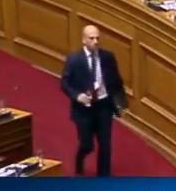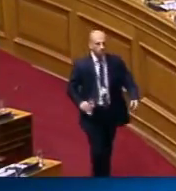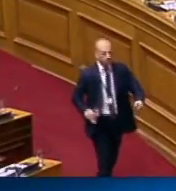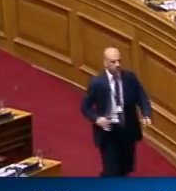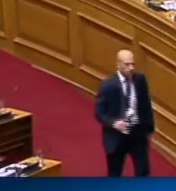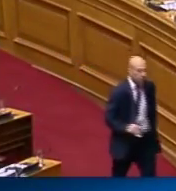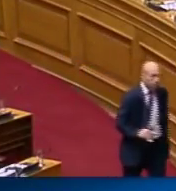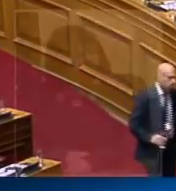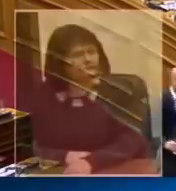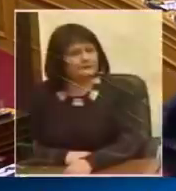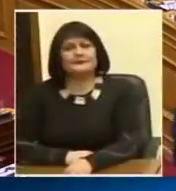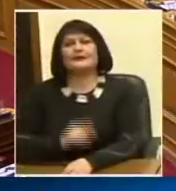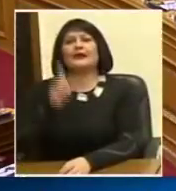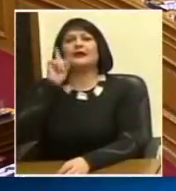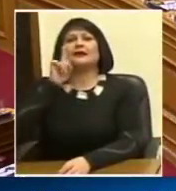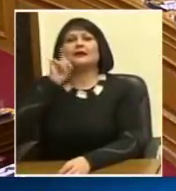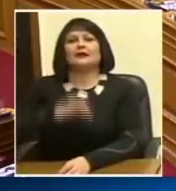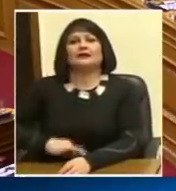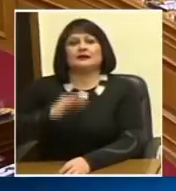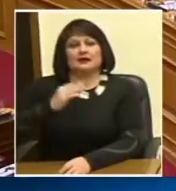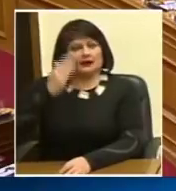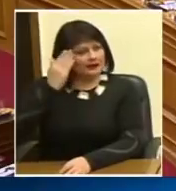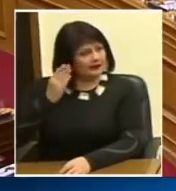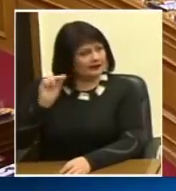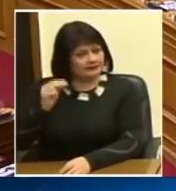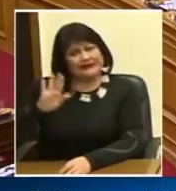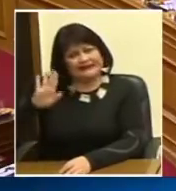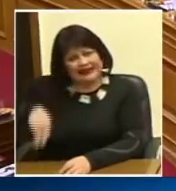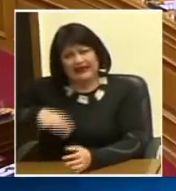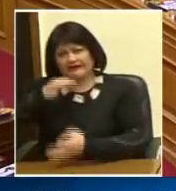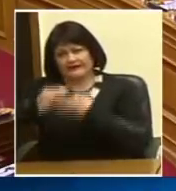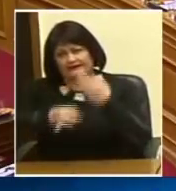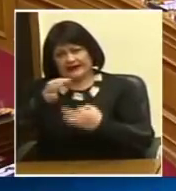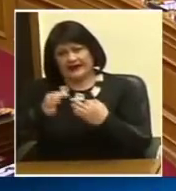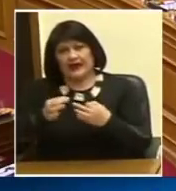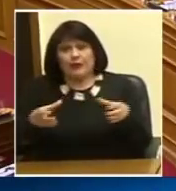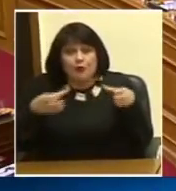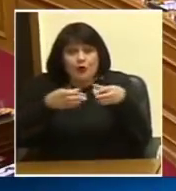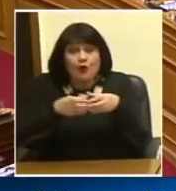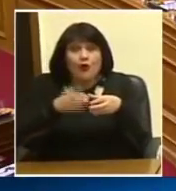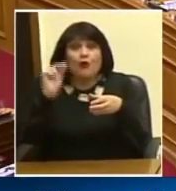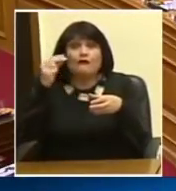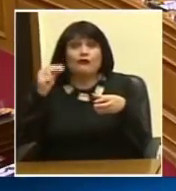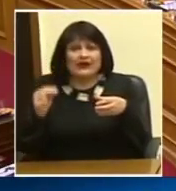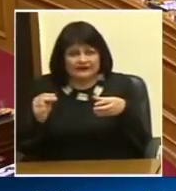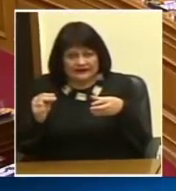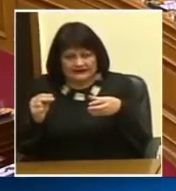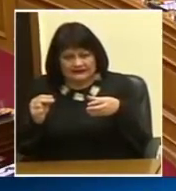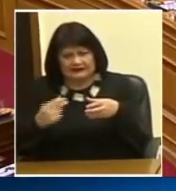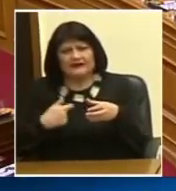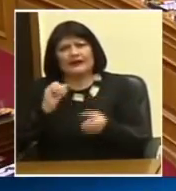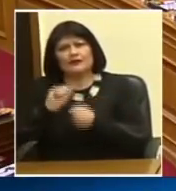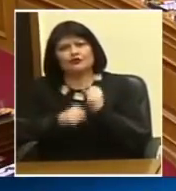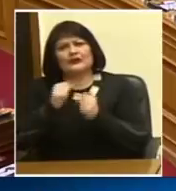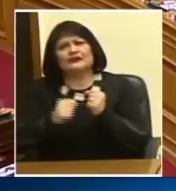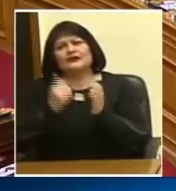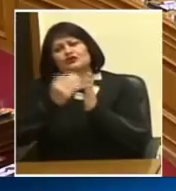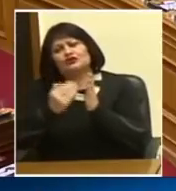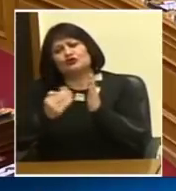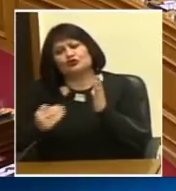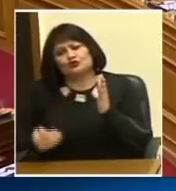Λοιπόν, κυρίες και κύριοι συναδελφοί, ως τελευταία ομιλήτρια από τον κύκλο των βουλευτών, θα προσπαθήσω να συστηματοποιήσω λίγο